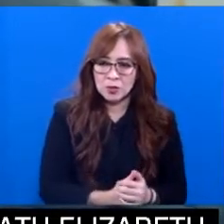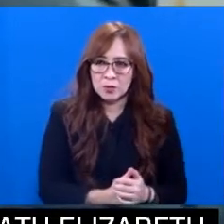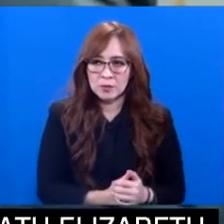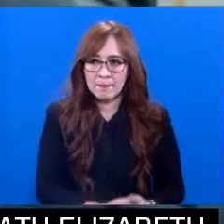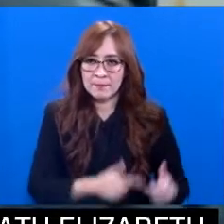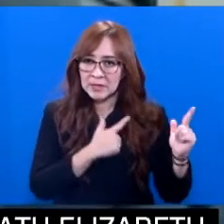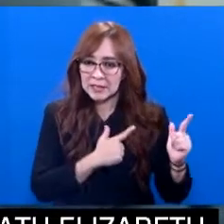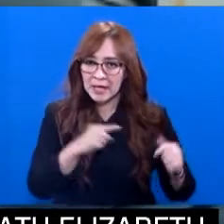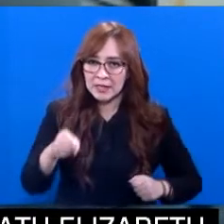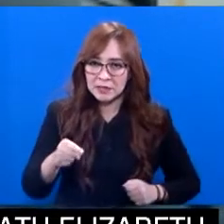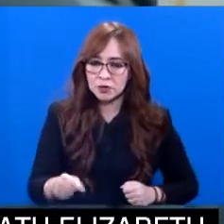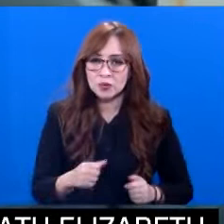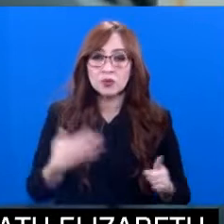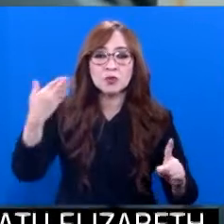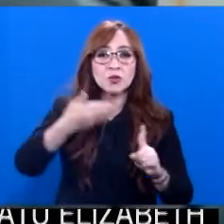satu tujuan itu menahan